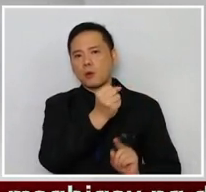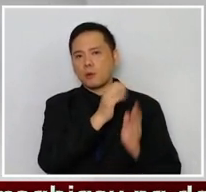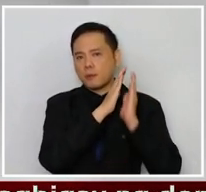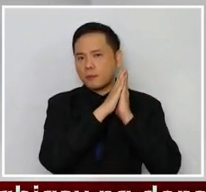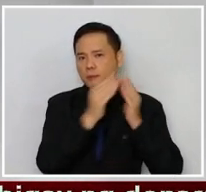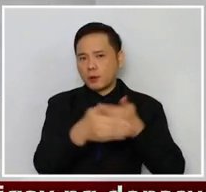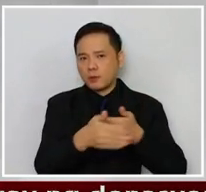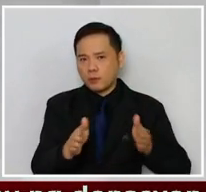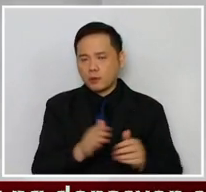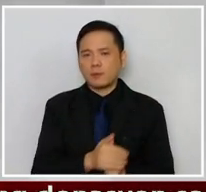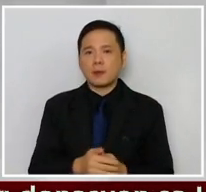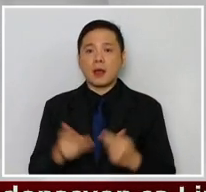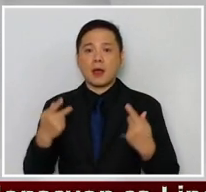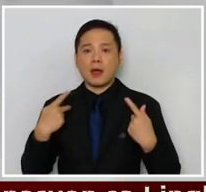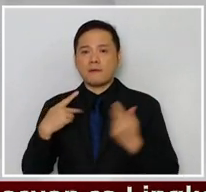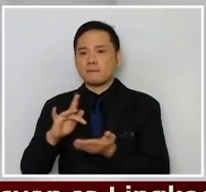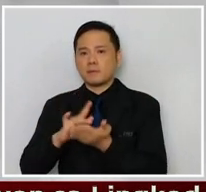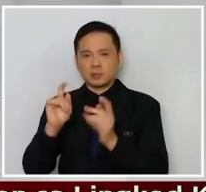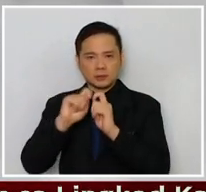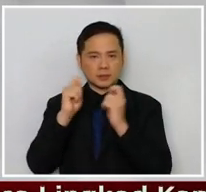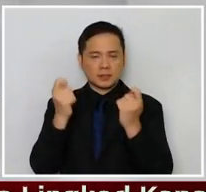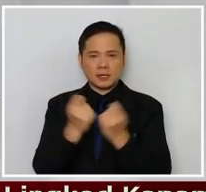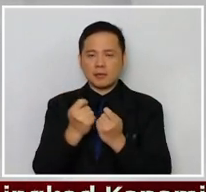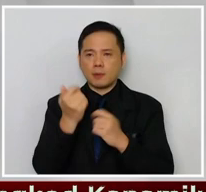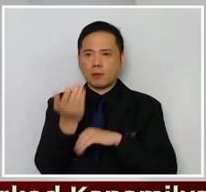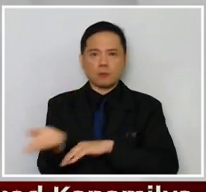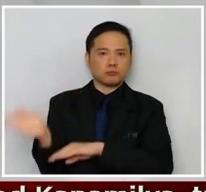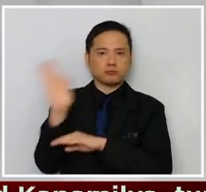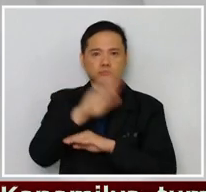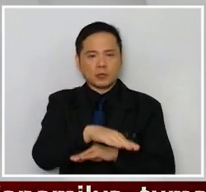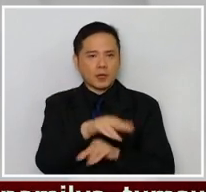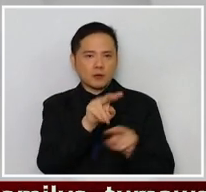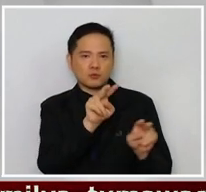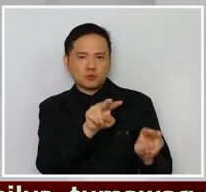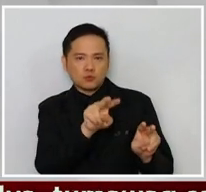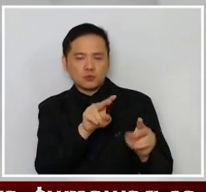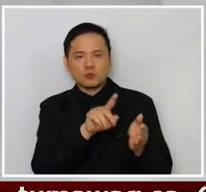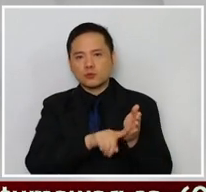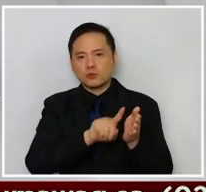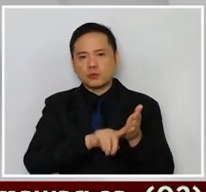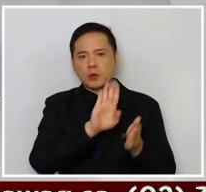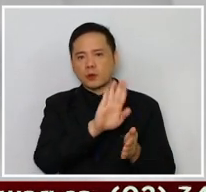may mga medical team na magdamagang tumitingin sa kanilang kalagayan.